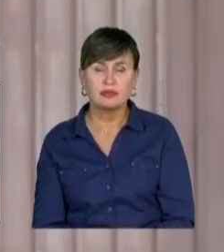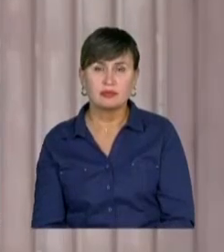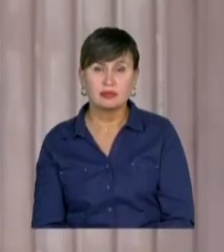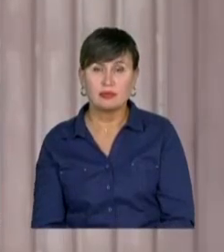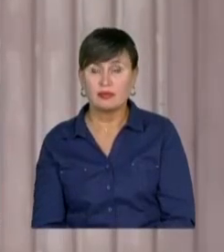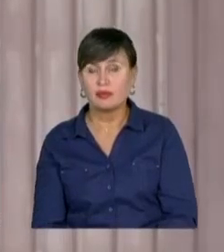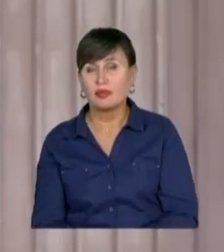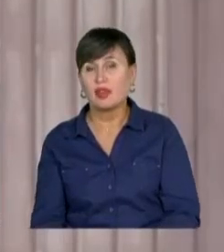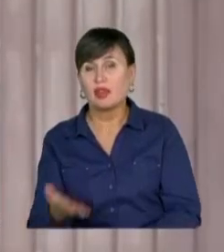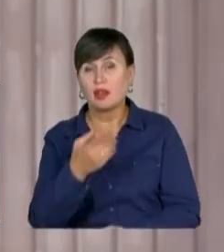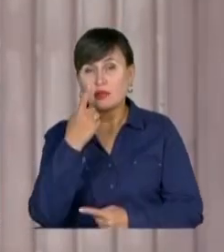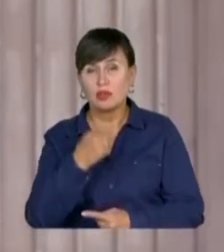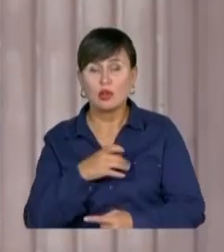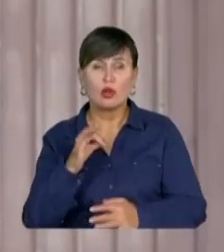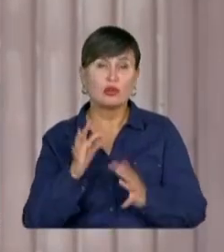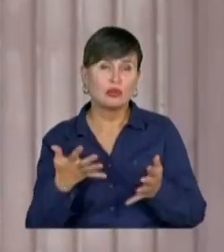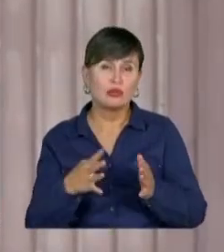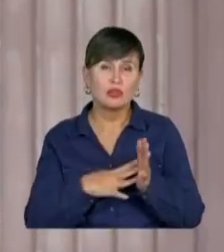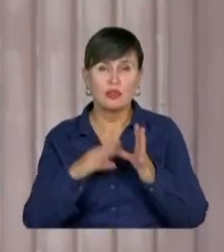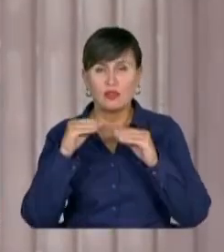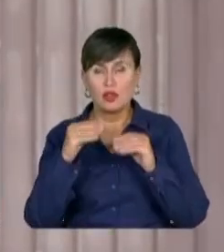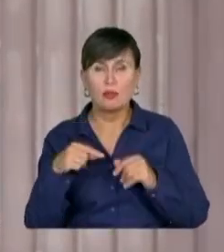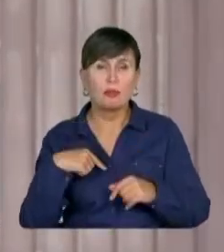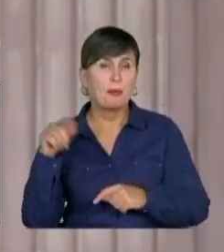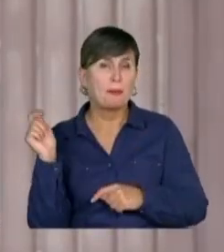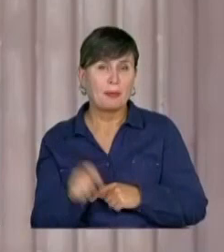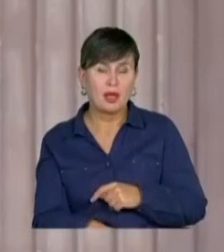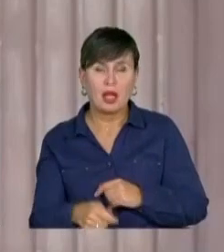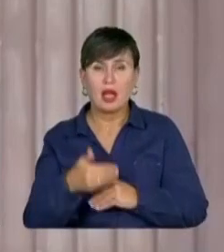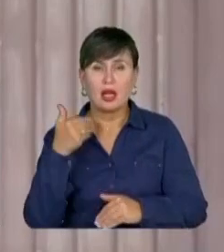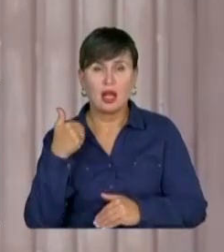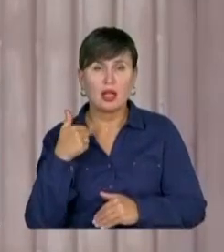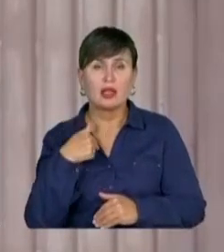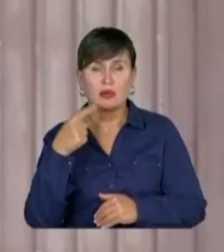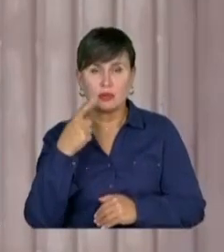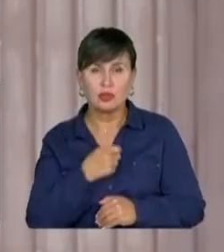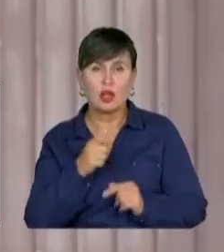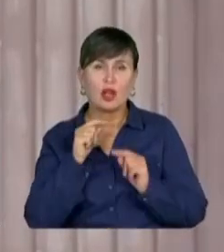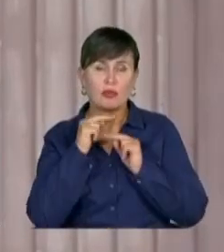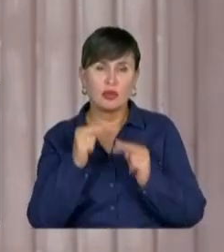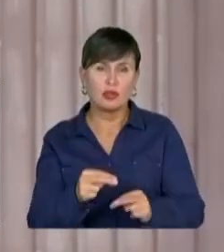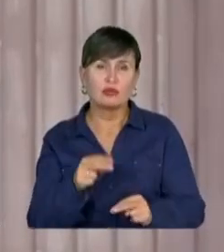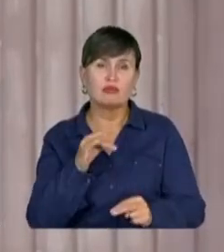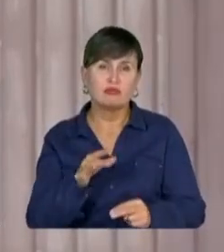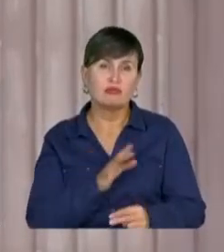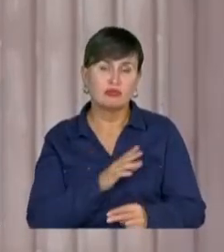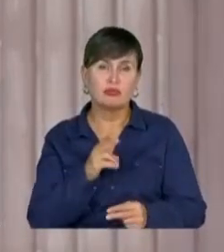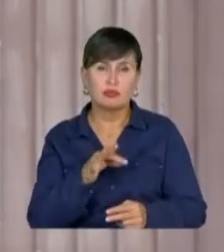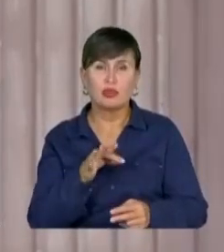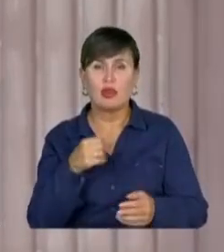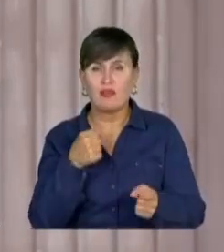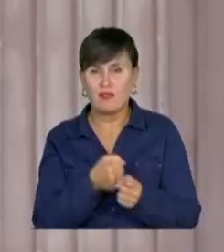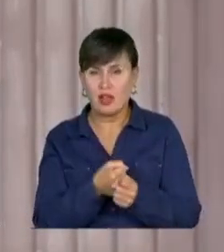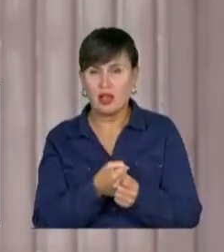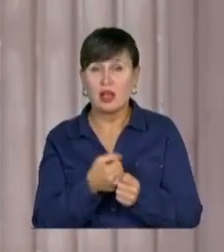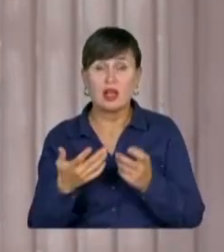Нам сообщили об инциденте в районе 9 вечера. Мы прибыли на место. Ранее нам не поступало обращение или жалоб по поводу аварии на объекте. Если